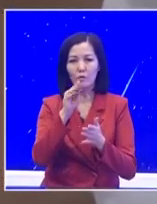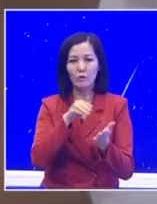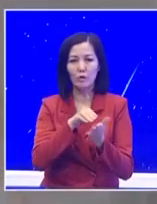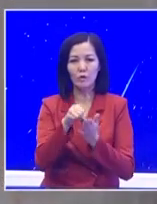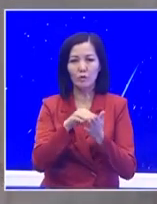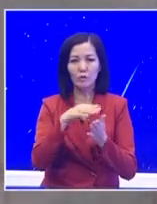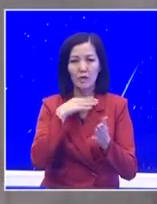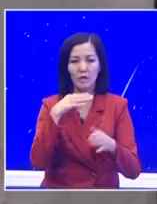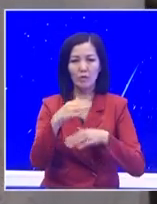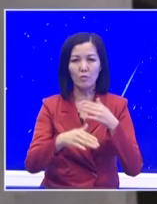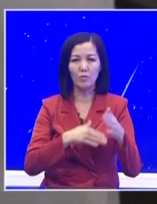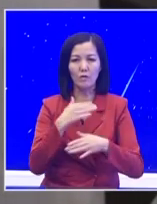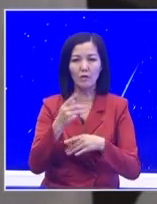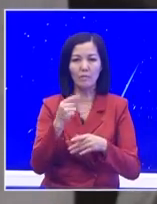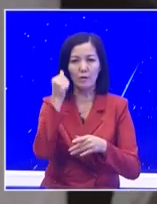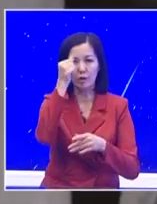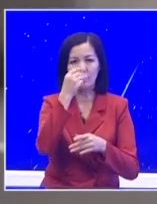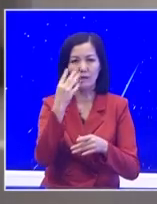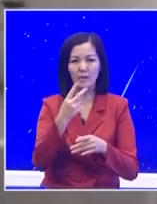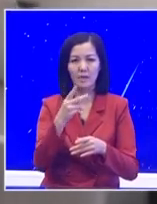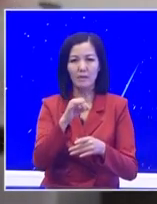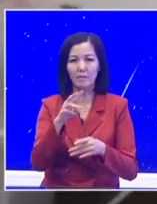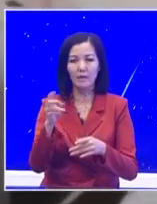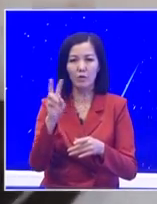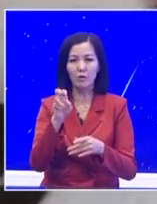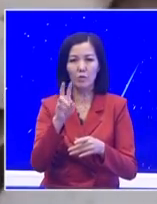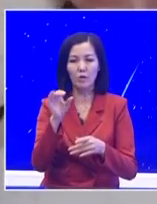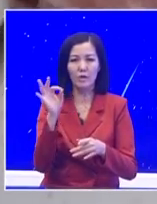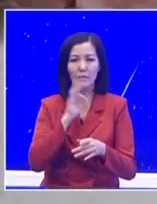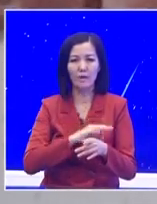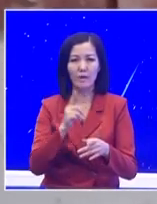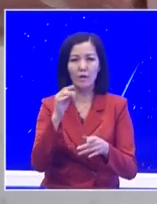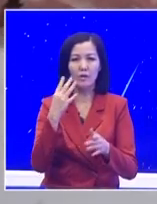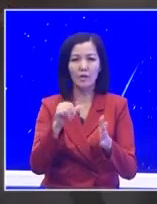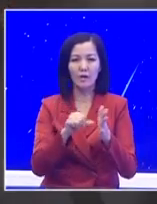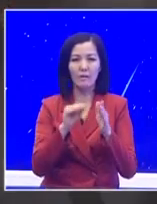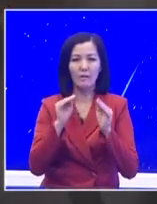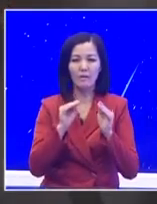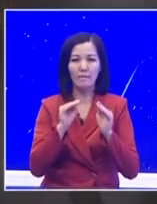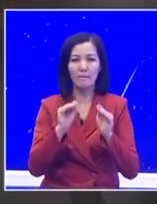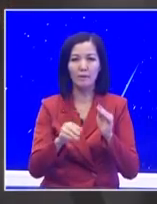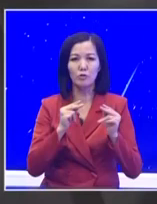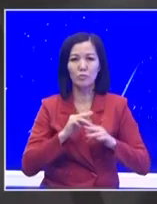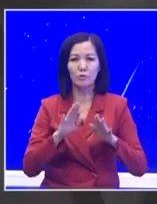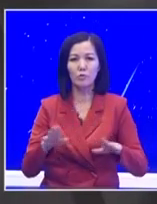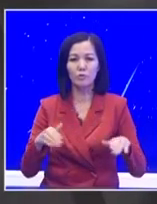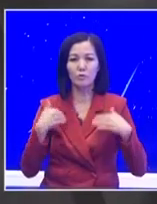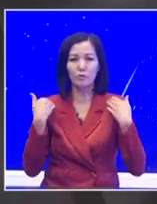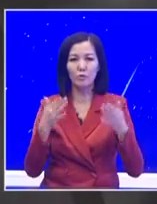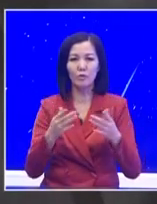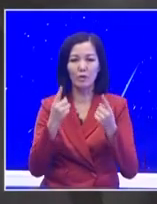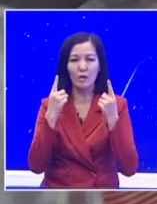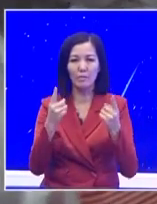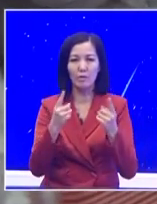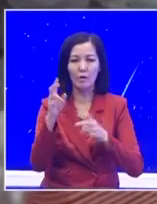өңдейді. Жылдық табысы 42 миллиард доллардан асады. 146 мың жұмыс орнын беріп отыр. Алпауыт. Әзірге өндіріс